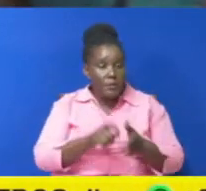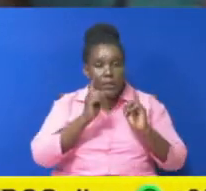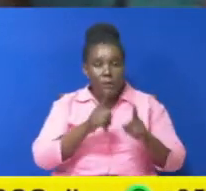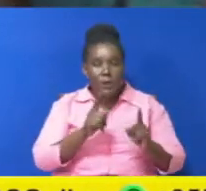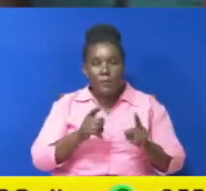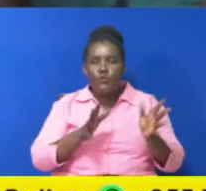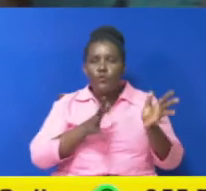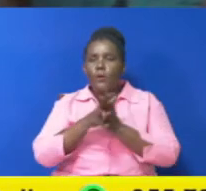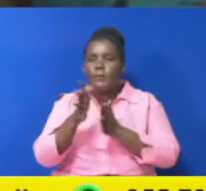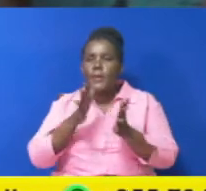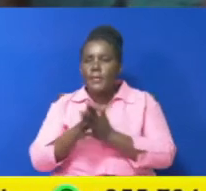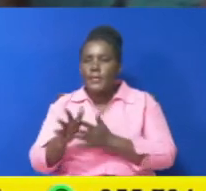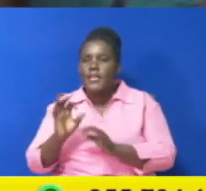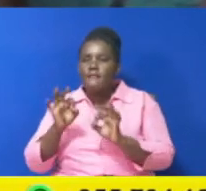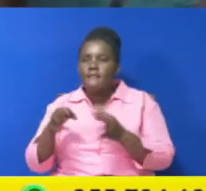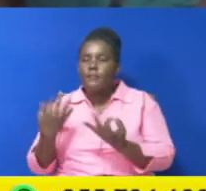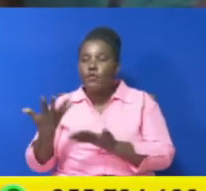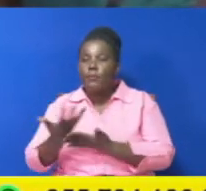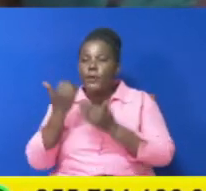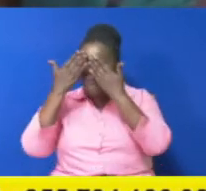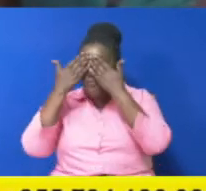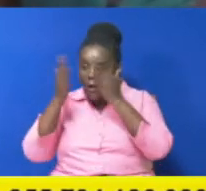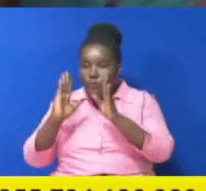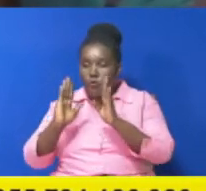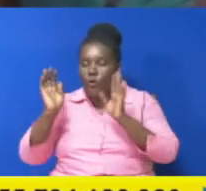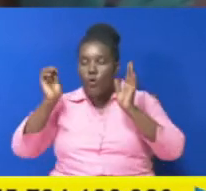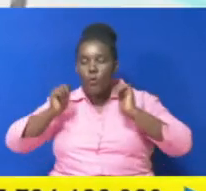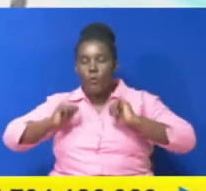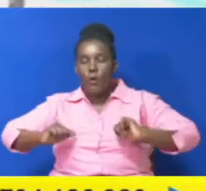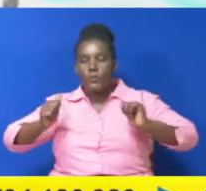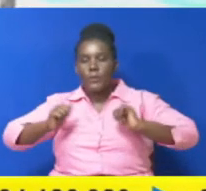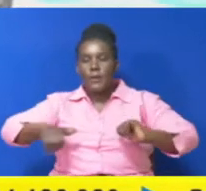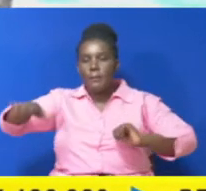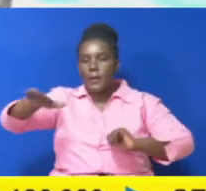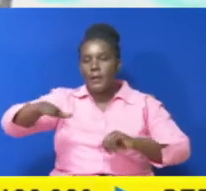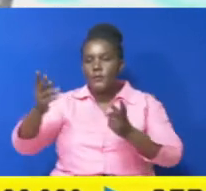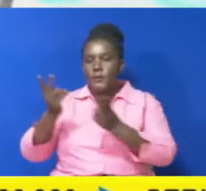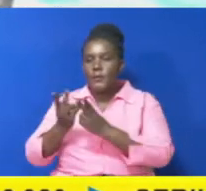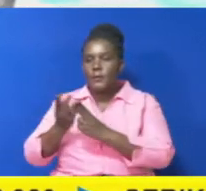wakazungumzia namna walivyohamasika kutembelea maeneo hayo.